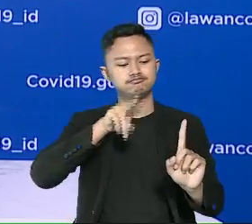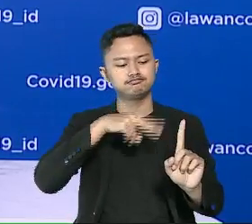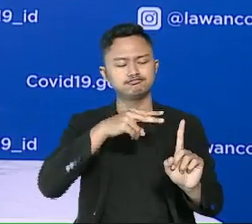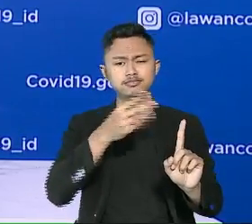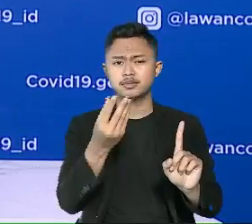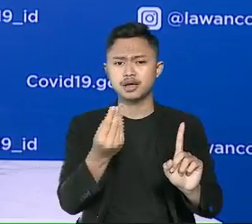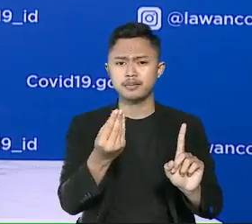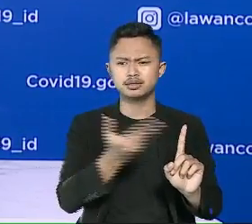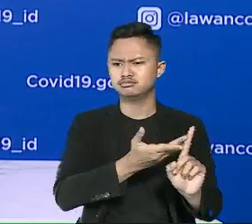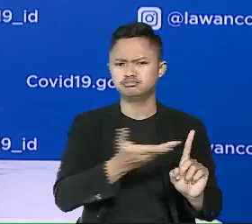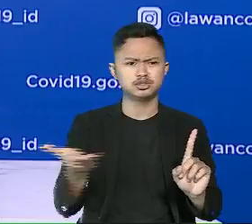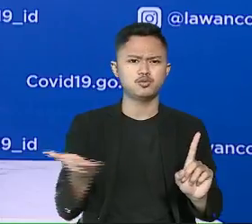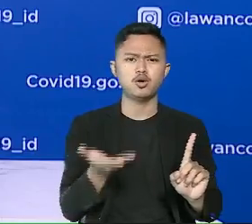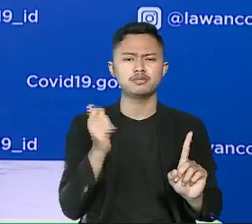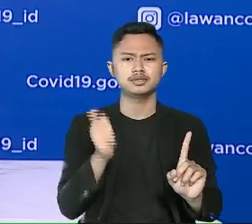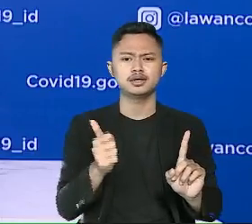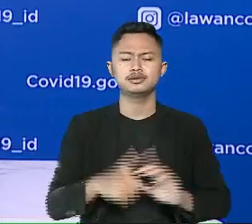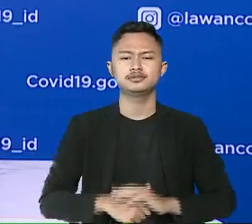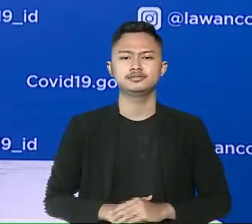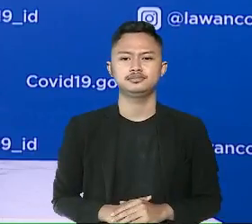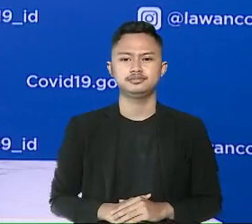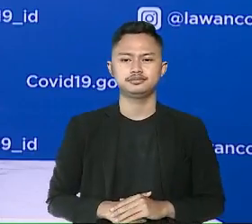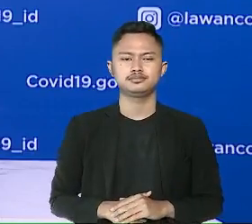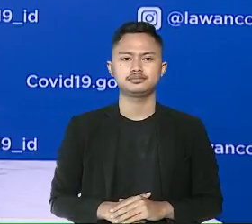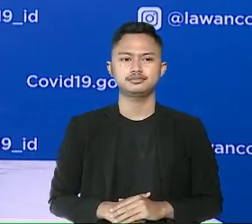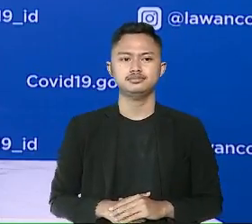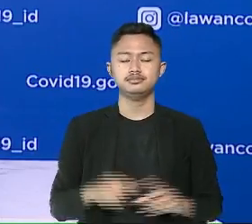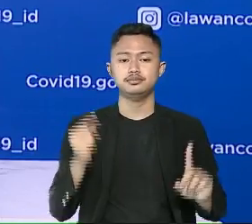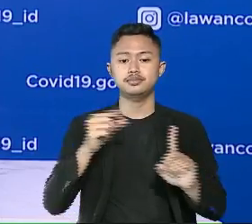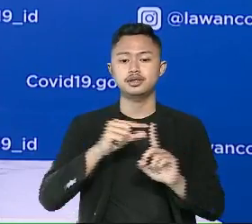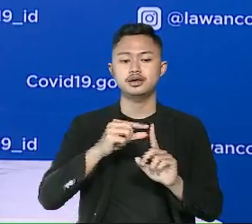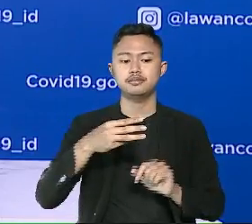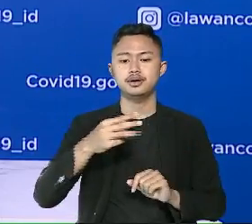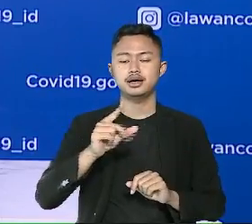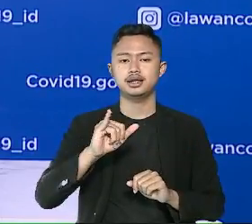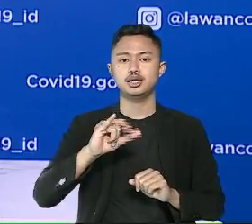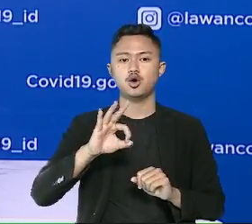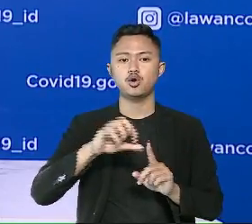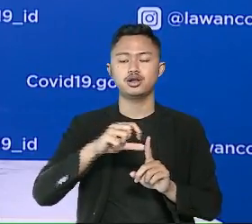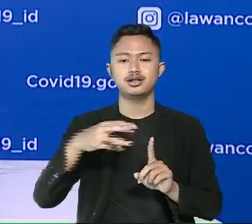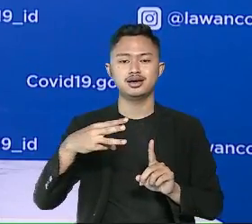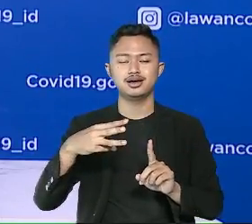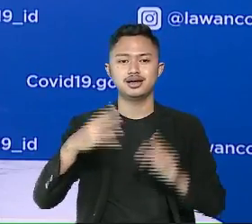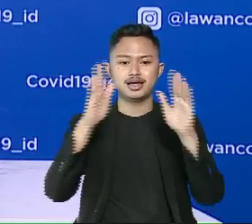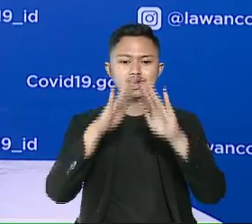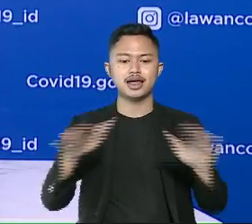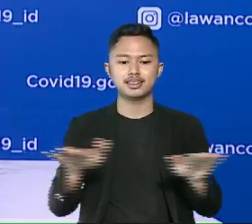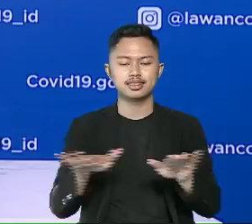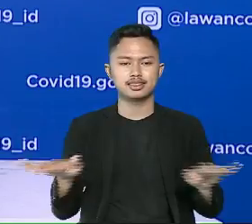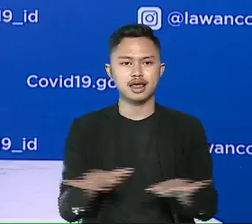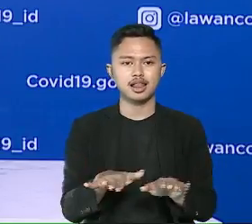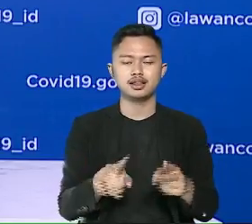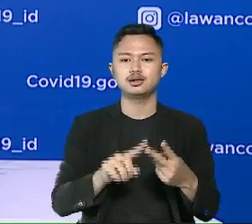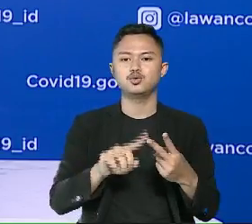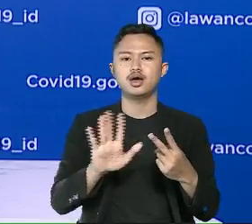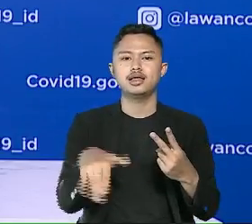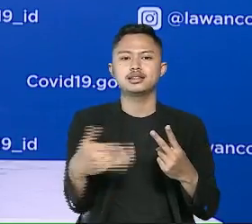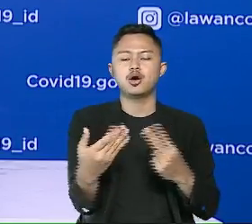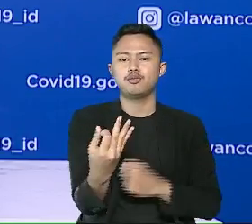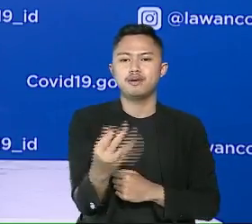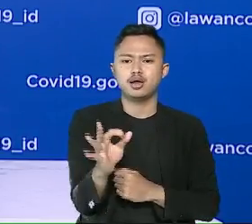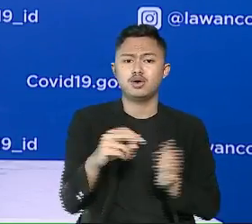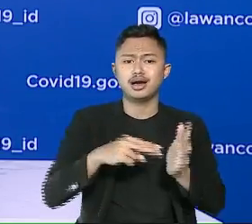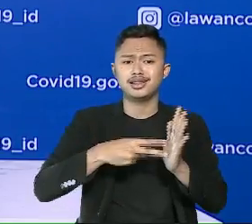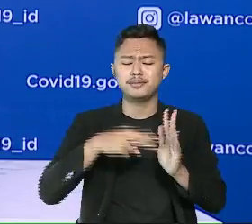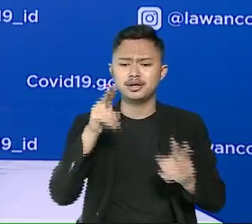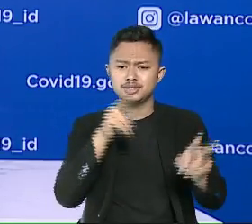setiap sektornya. Menuju periode Natal dan Tahun Baru di akhir tahun nanti, penting untuk terus